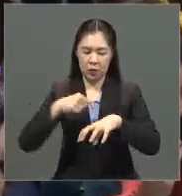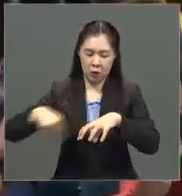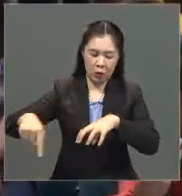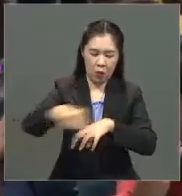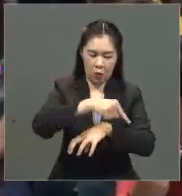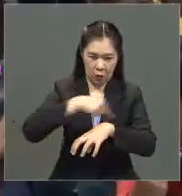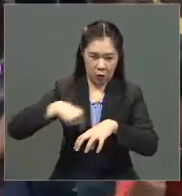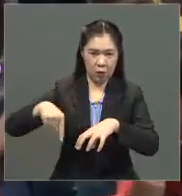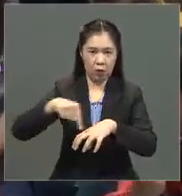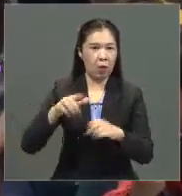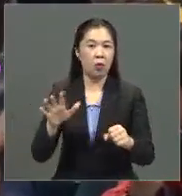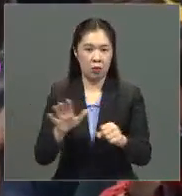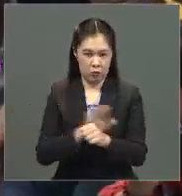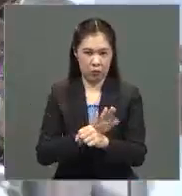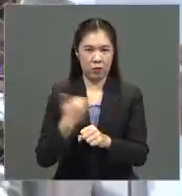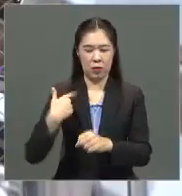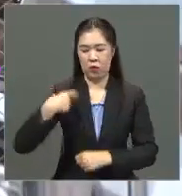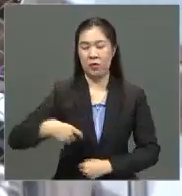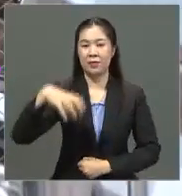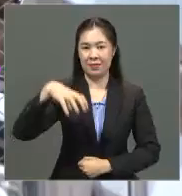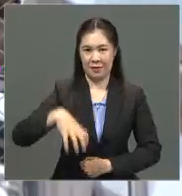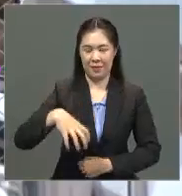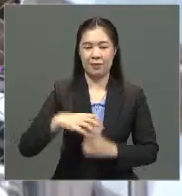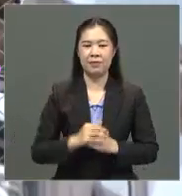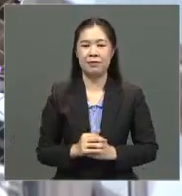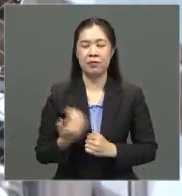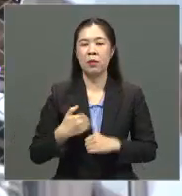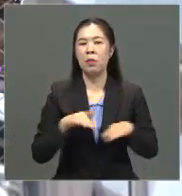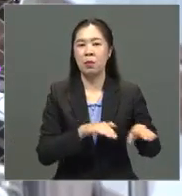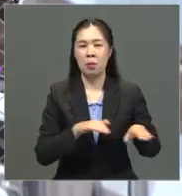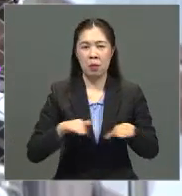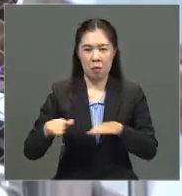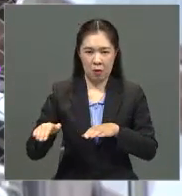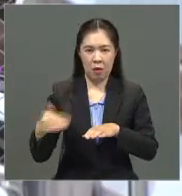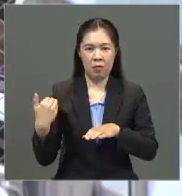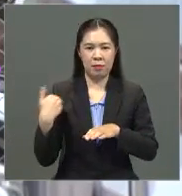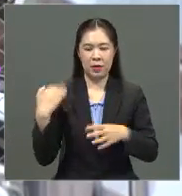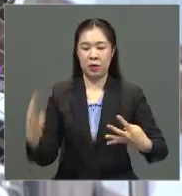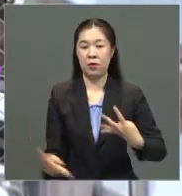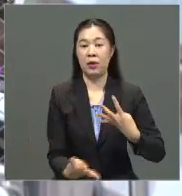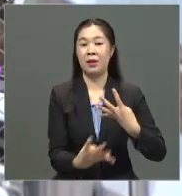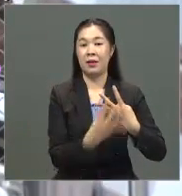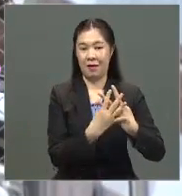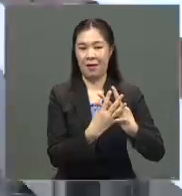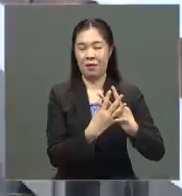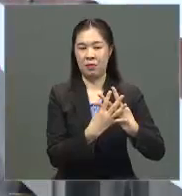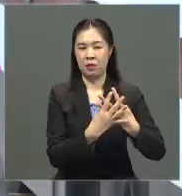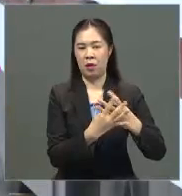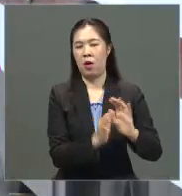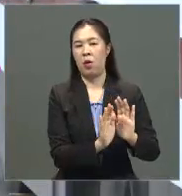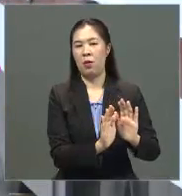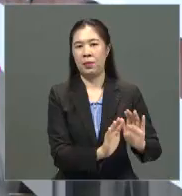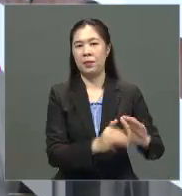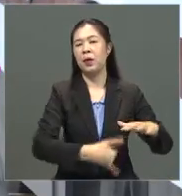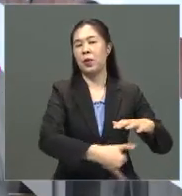ครับทั้งพื้นที่ด้านในและพื้นที่ด้านนอกของศาลอาญาเพื่อจะเตรียมความพร้อมรับการฝากขังแกนนำกลุ่มชุมนุมผู้บท